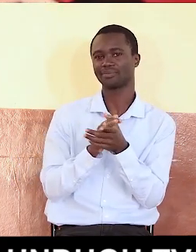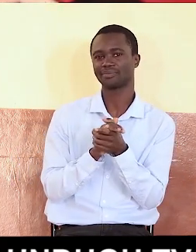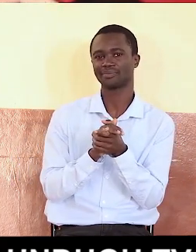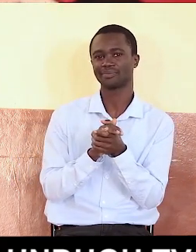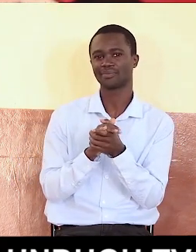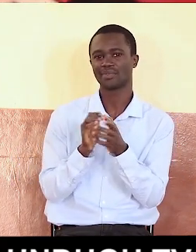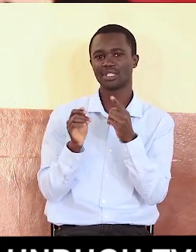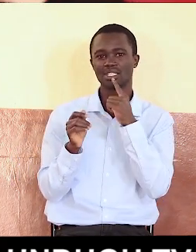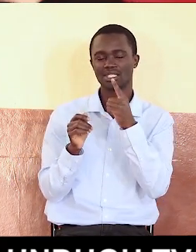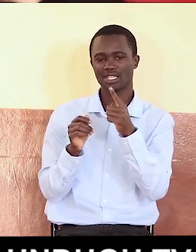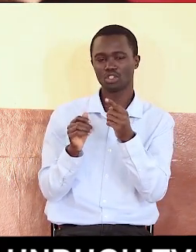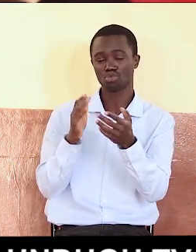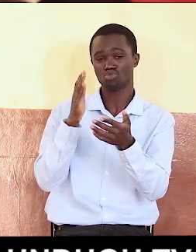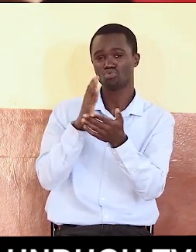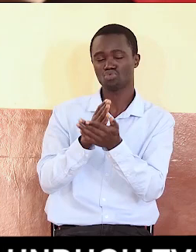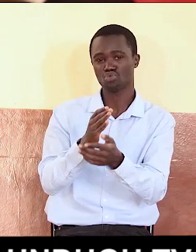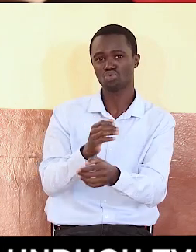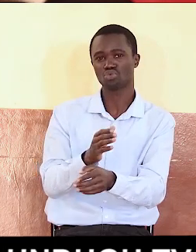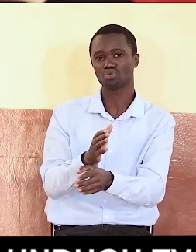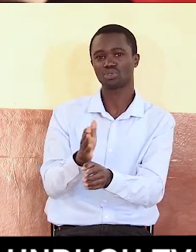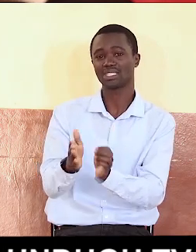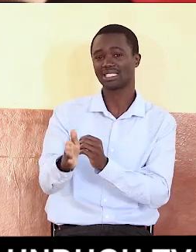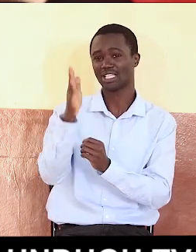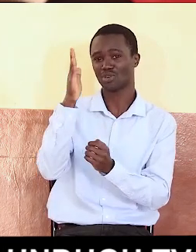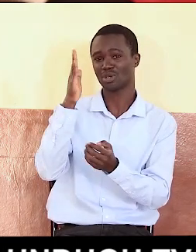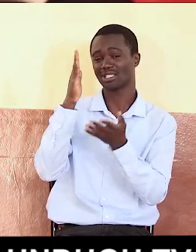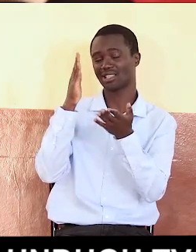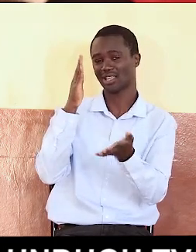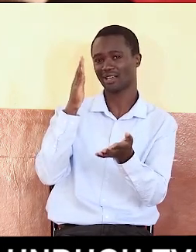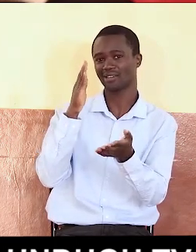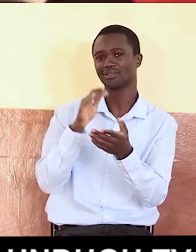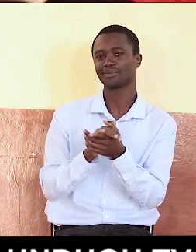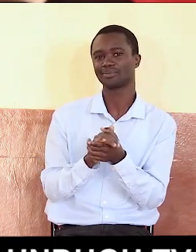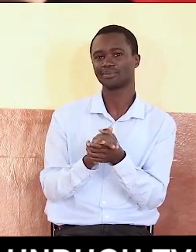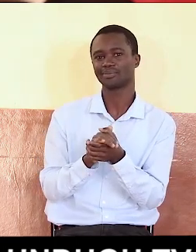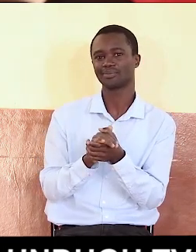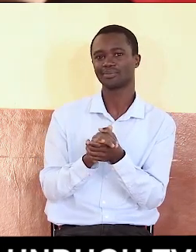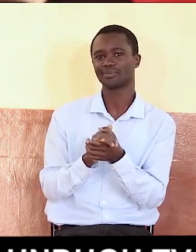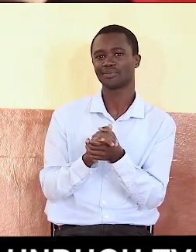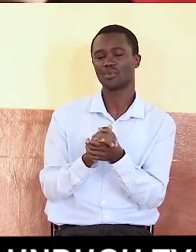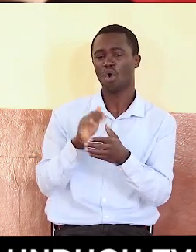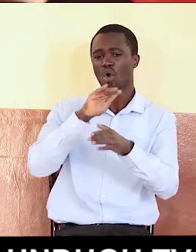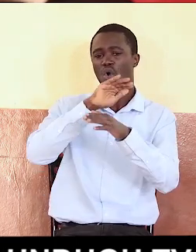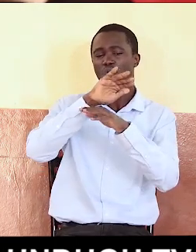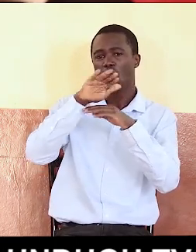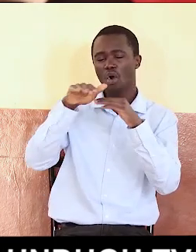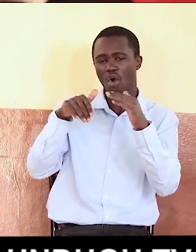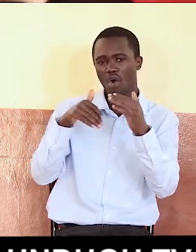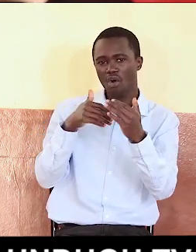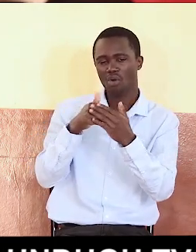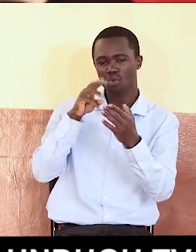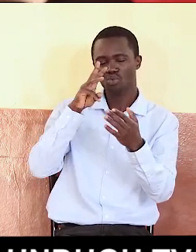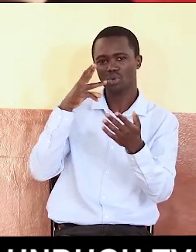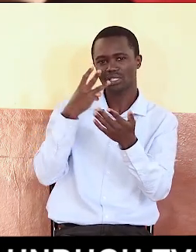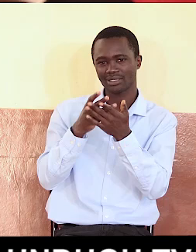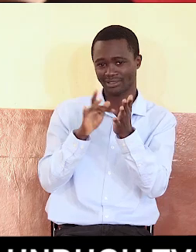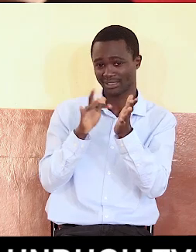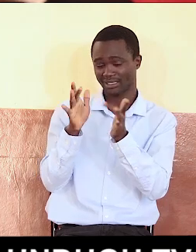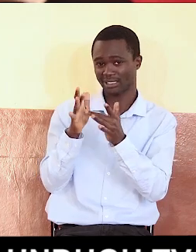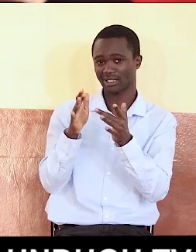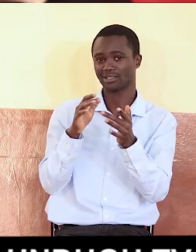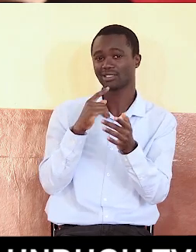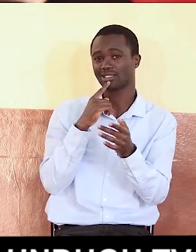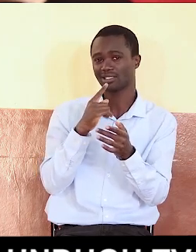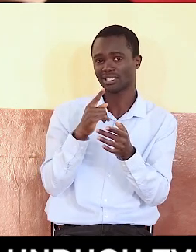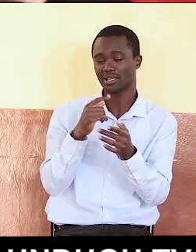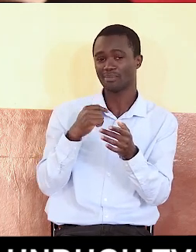tunahakikishiwa ulinzi, kwa sababu Yesu anasema kwa mashahidi wote, anasema